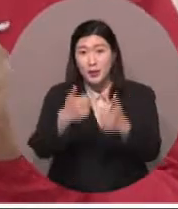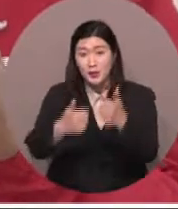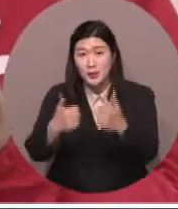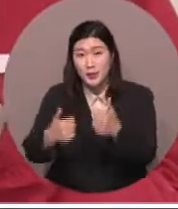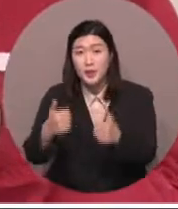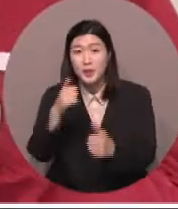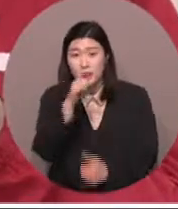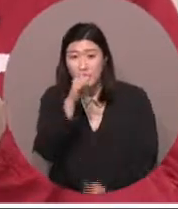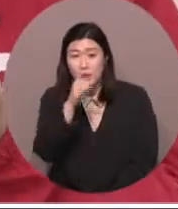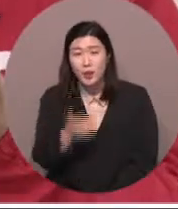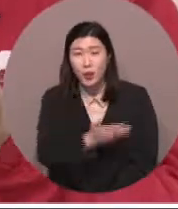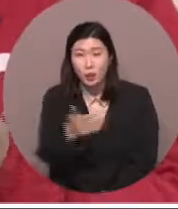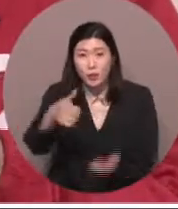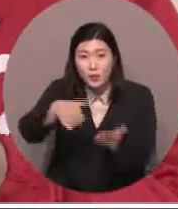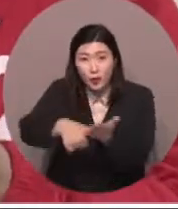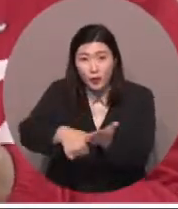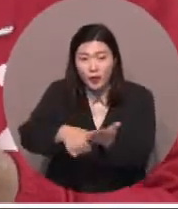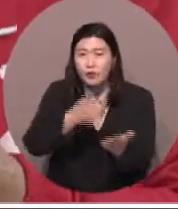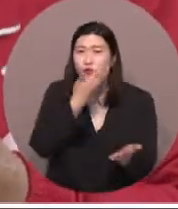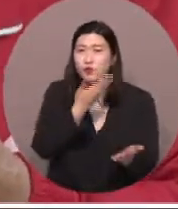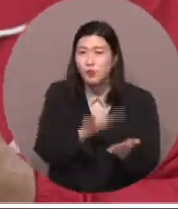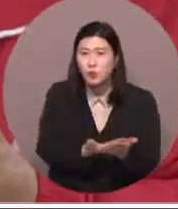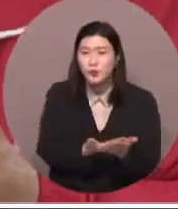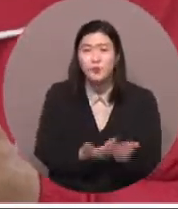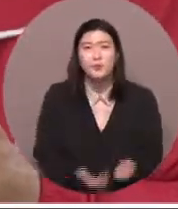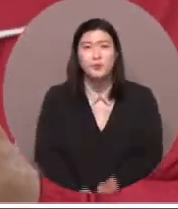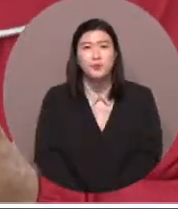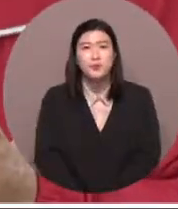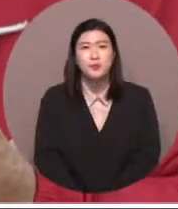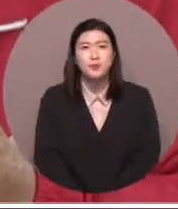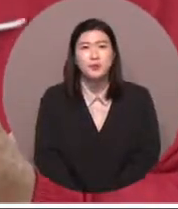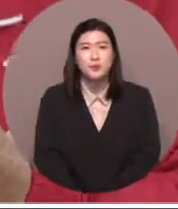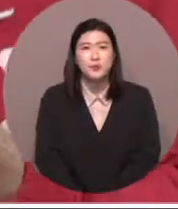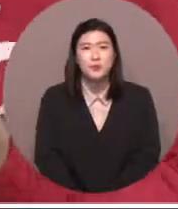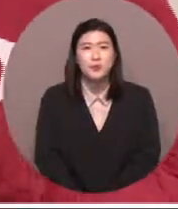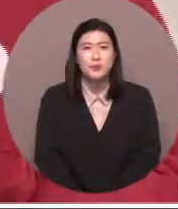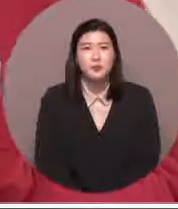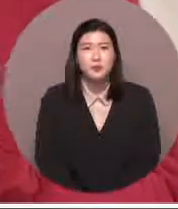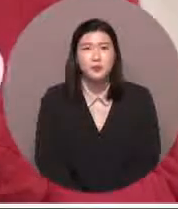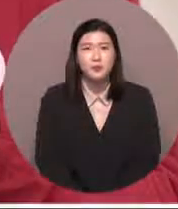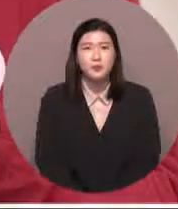서구 유권자의 선택이 주목됩니다. MBC 뉴스 조형찬입니다.